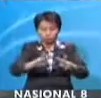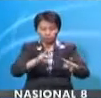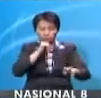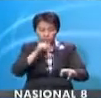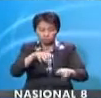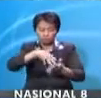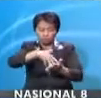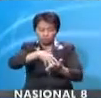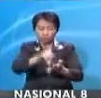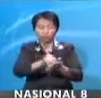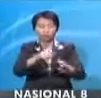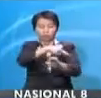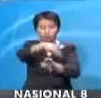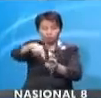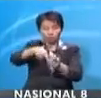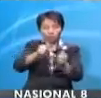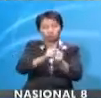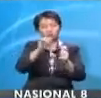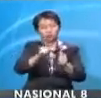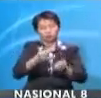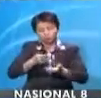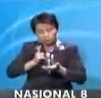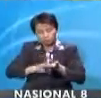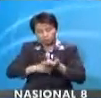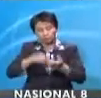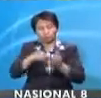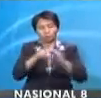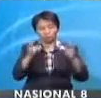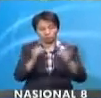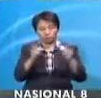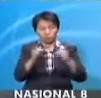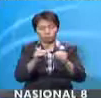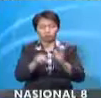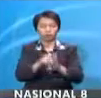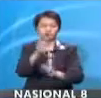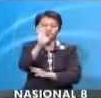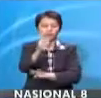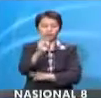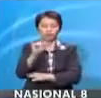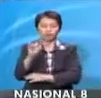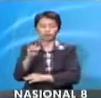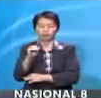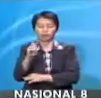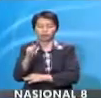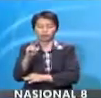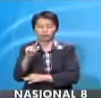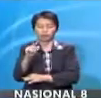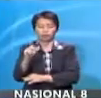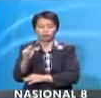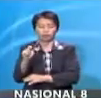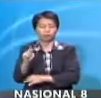membangun dalam sub serantau antara yang dibincangkan dalam sidang kemuncak ke-9 IMTGT.